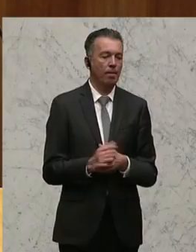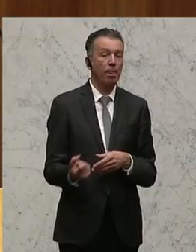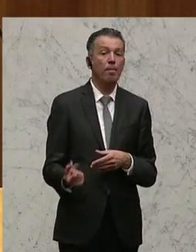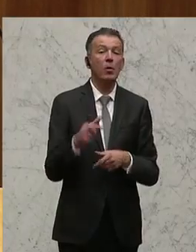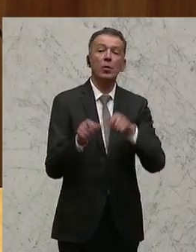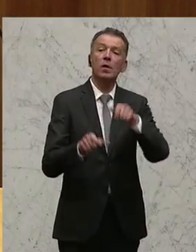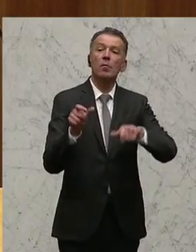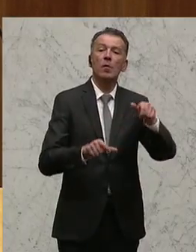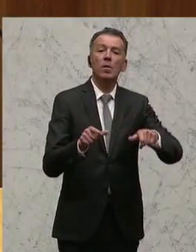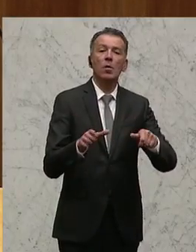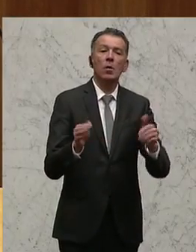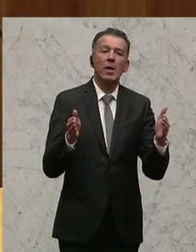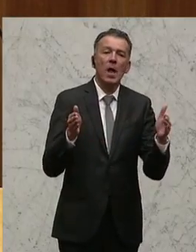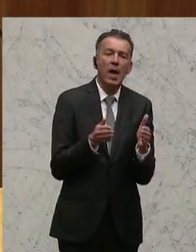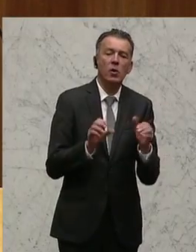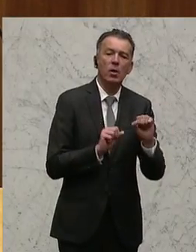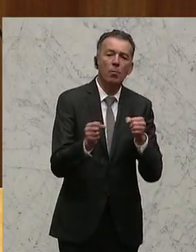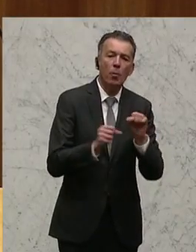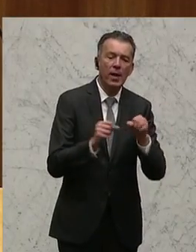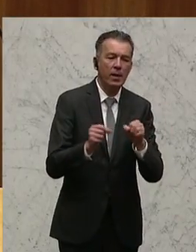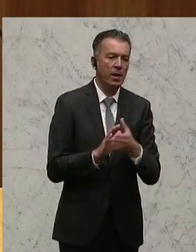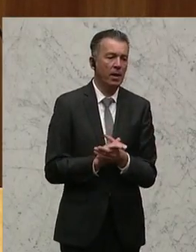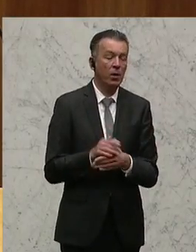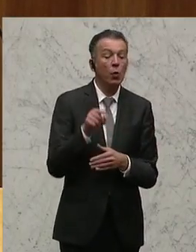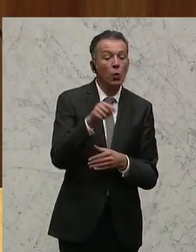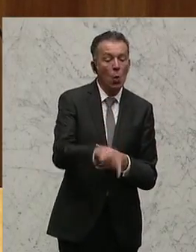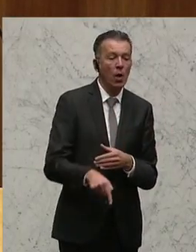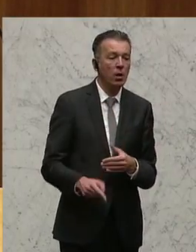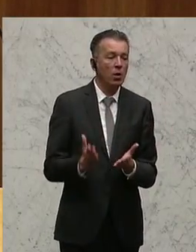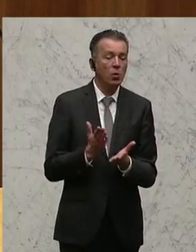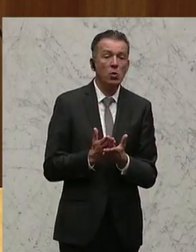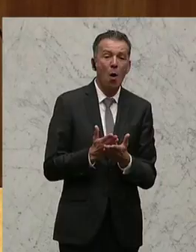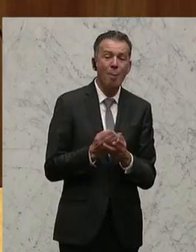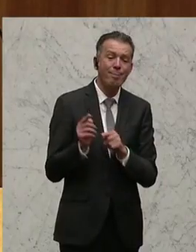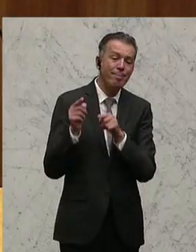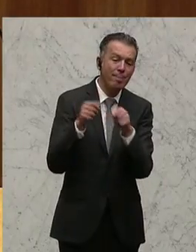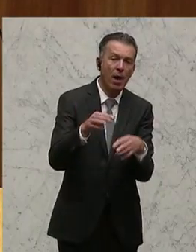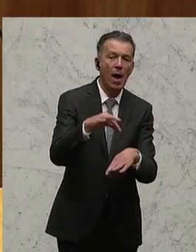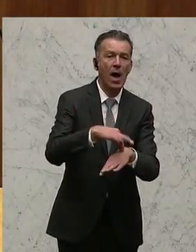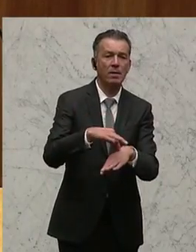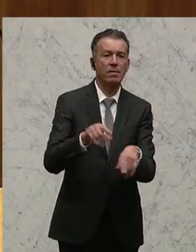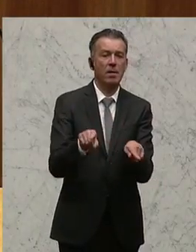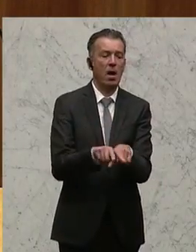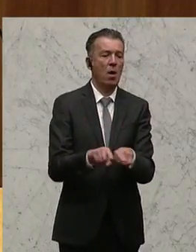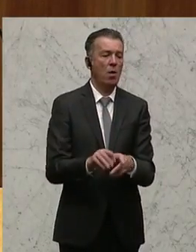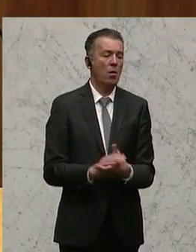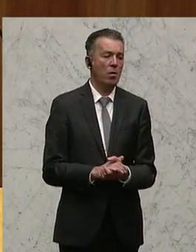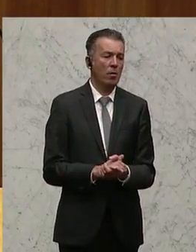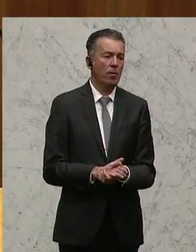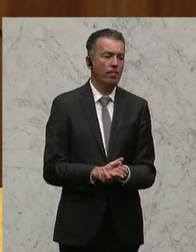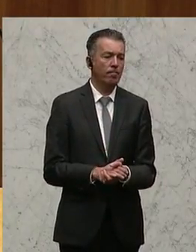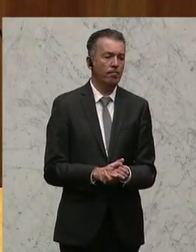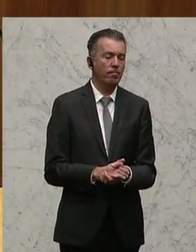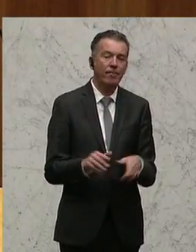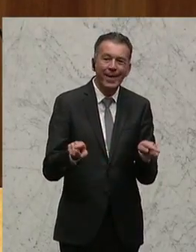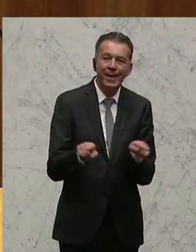gerade Personen mit eingeschränkter Mobilität genau dort, wenn sie schon beim Arzt sind, auch